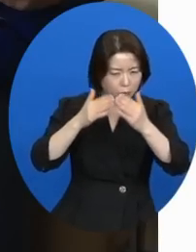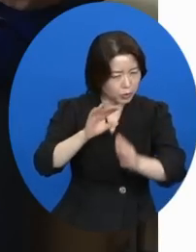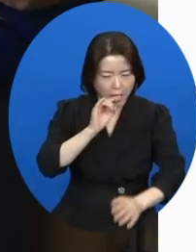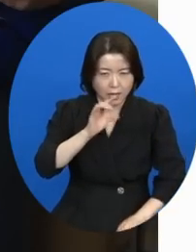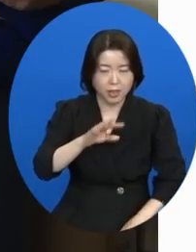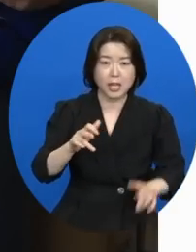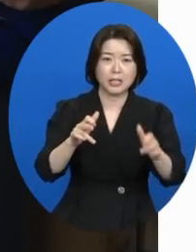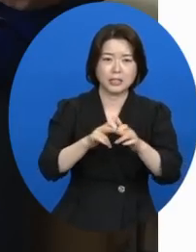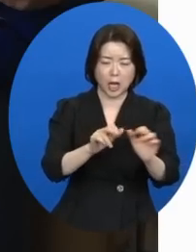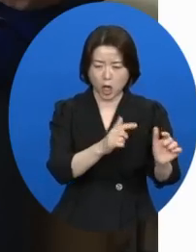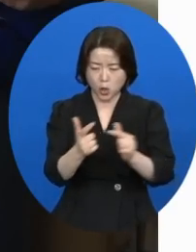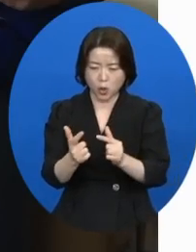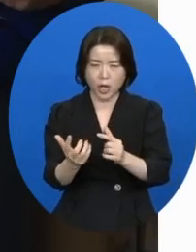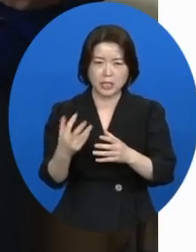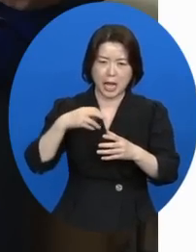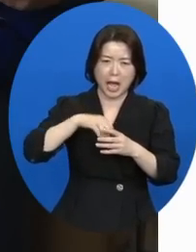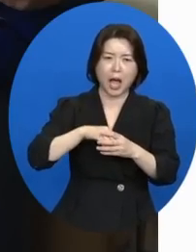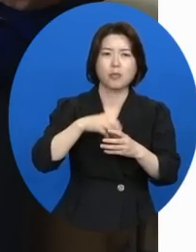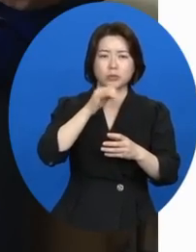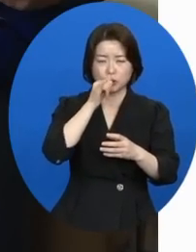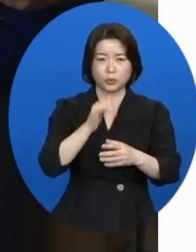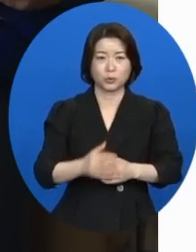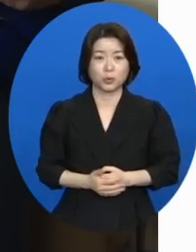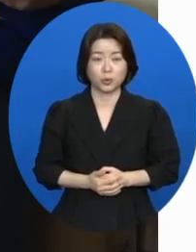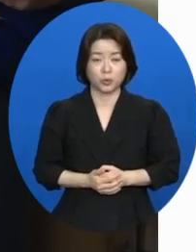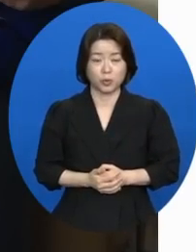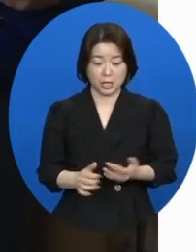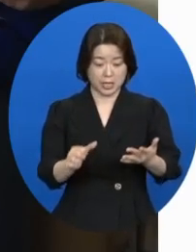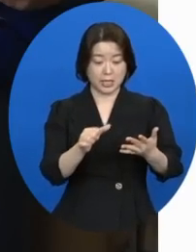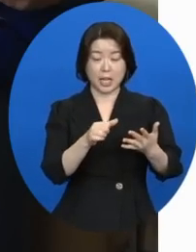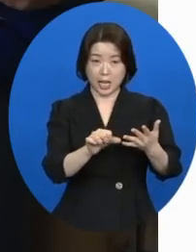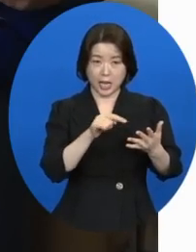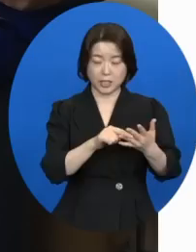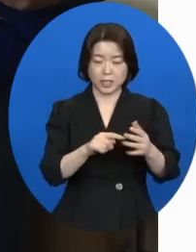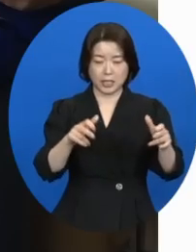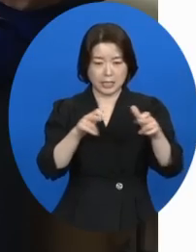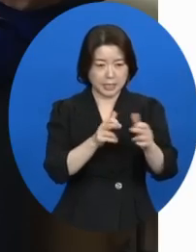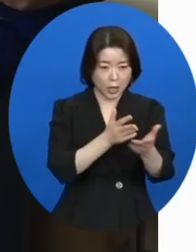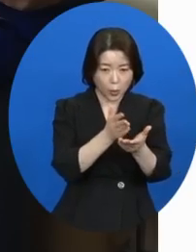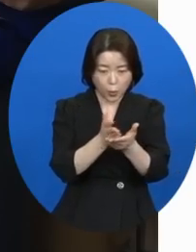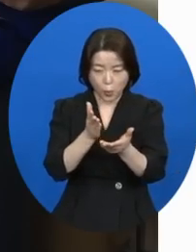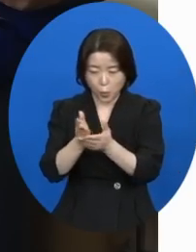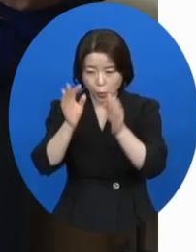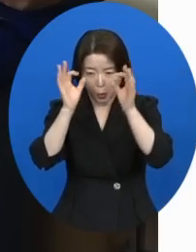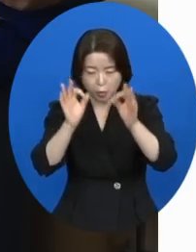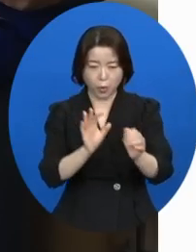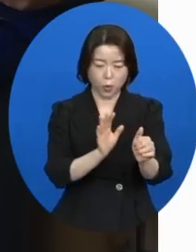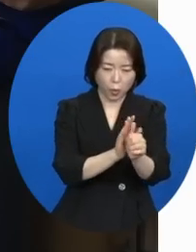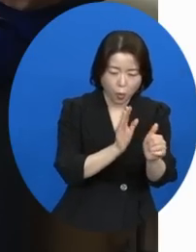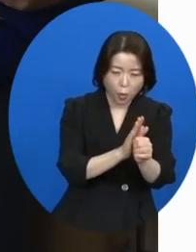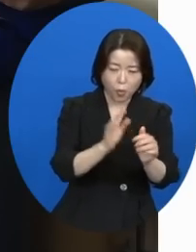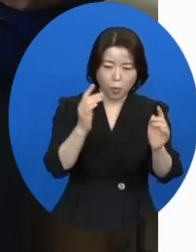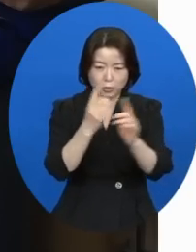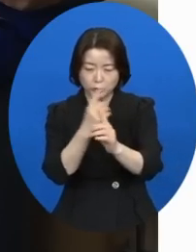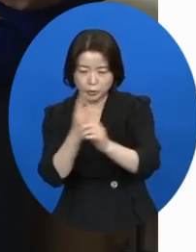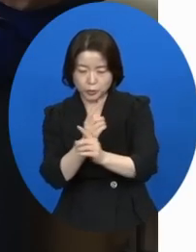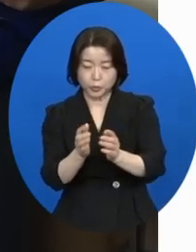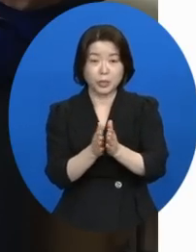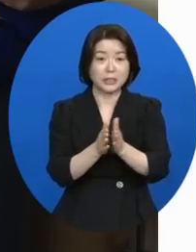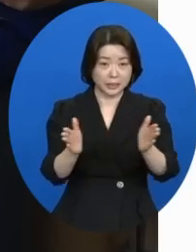집중력장애를 함께 가지고 있었습니다. 야고비의 장애 영역들을 돕고 치료하기